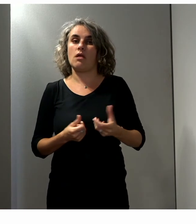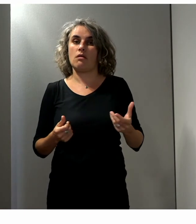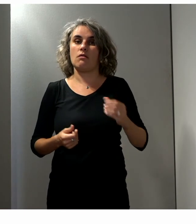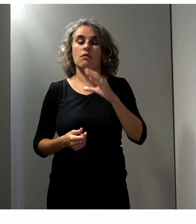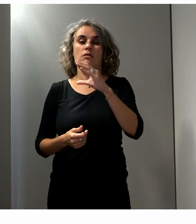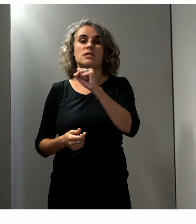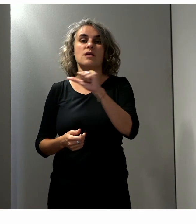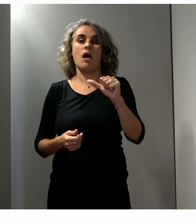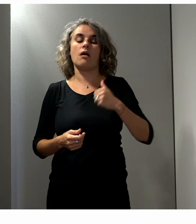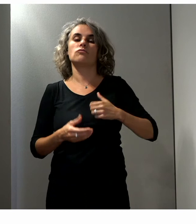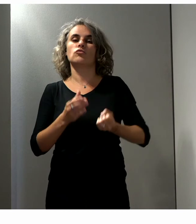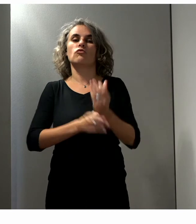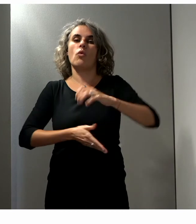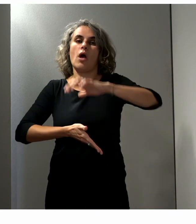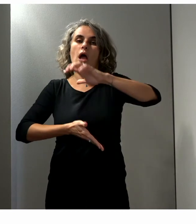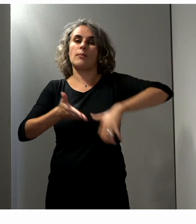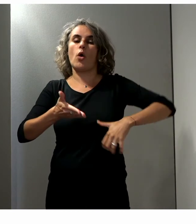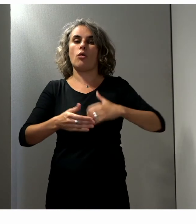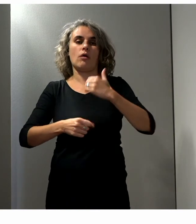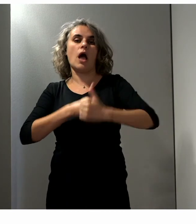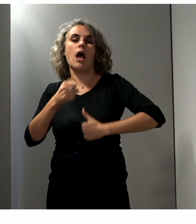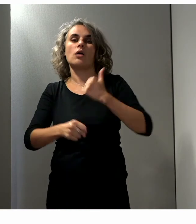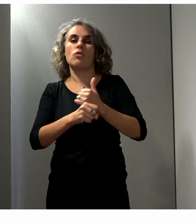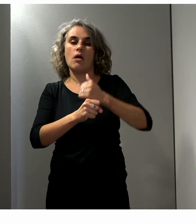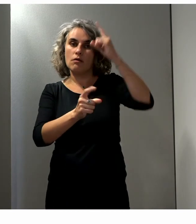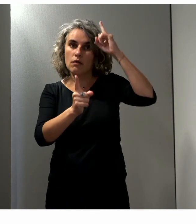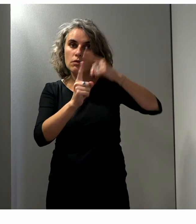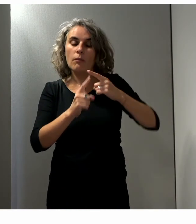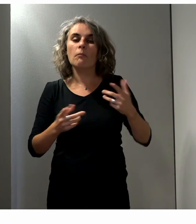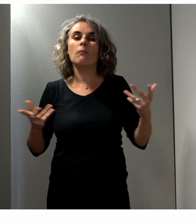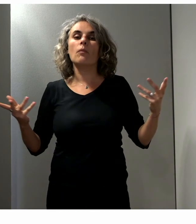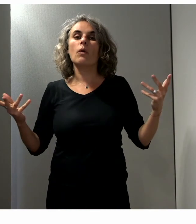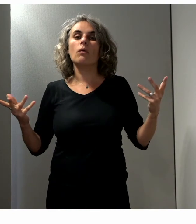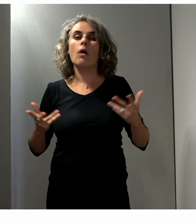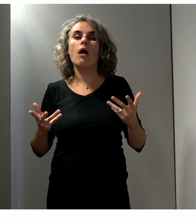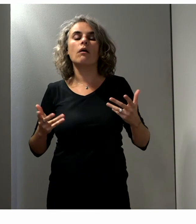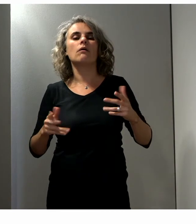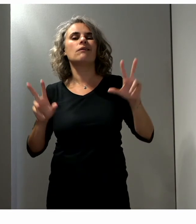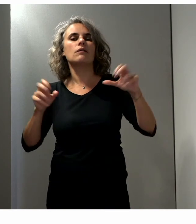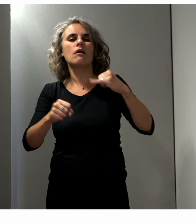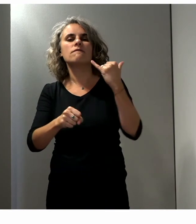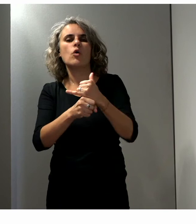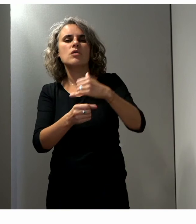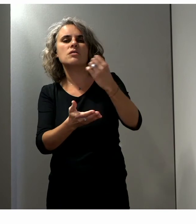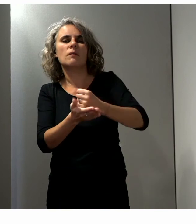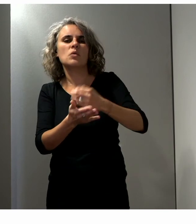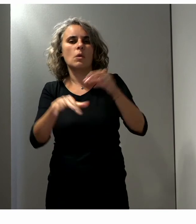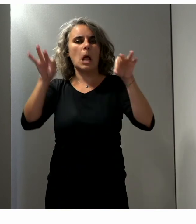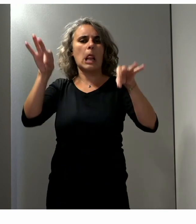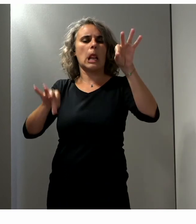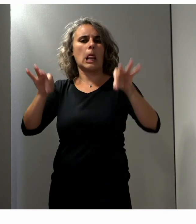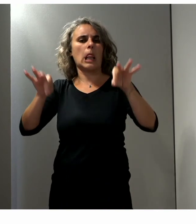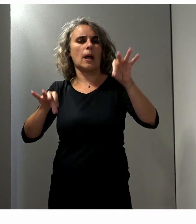au CSA de notre nouveau rapport annuel sur la lutte contre les fausses informations, contre la manipulation de